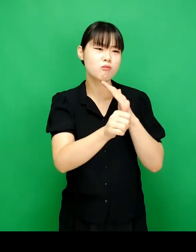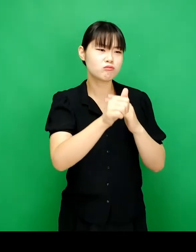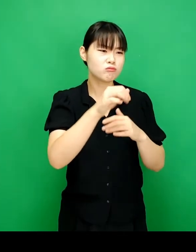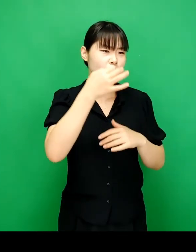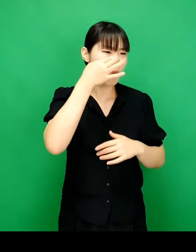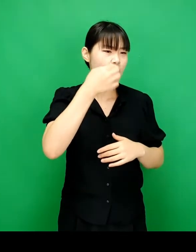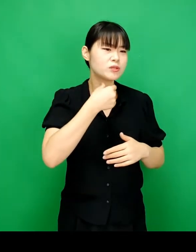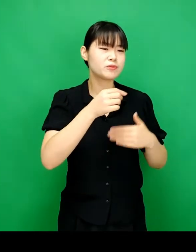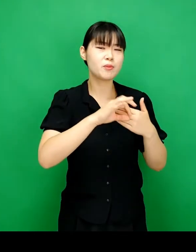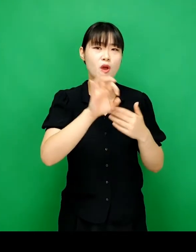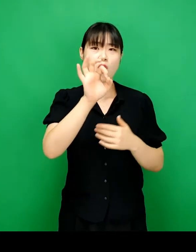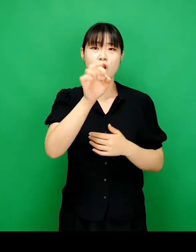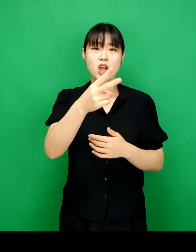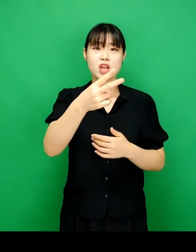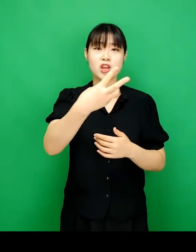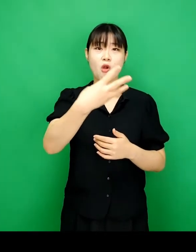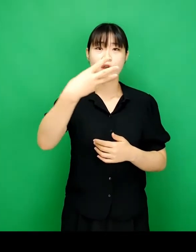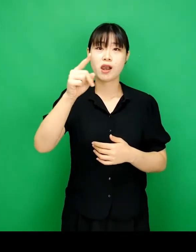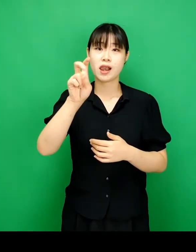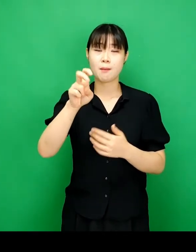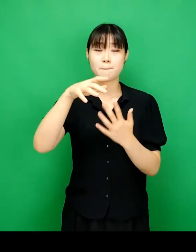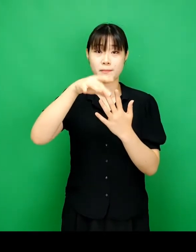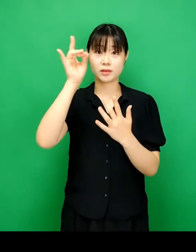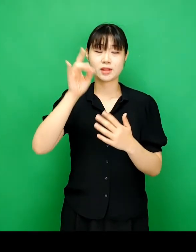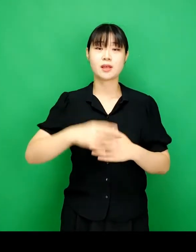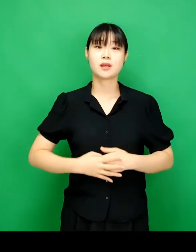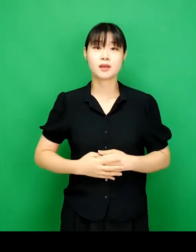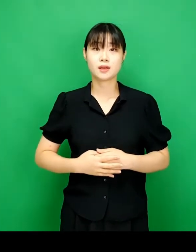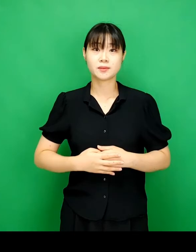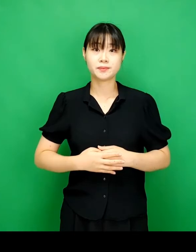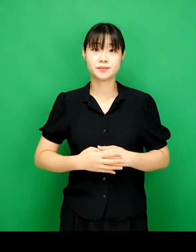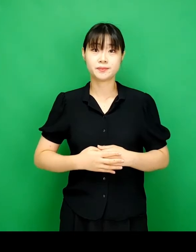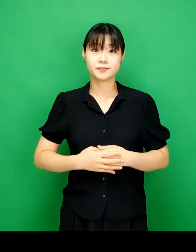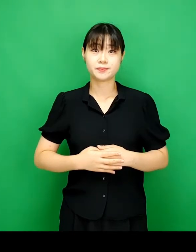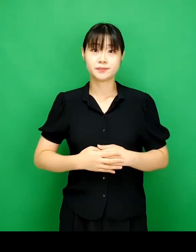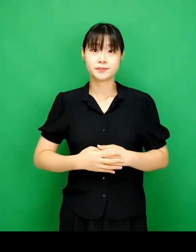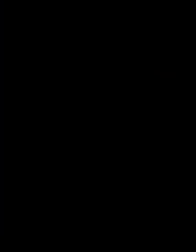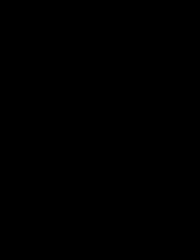기관에 직접 가서 정보를 보고 싶다면 열람을 선택하면 됩니다.